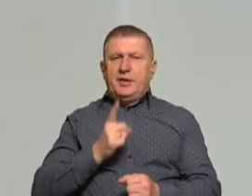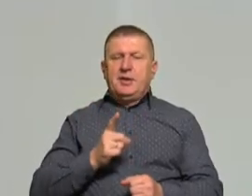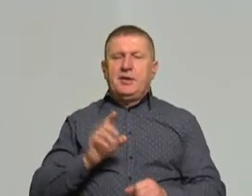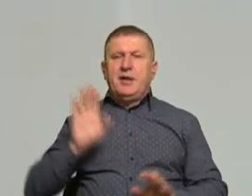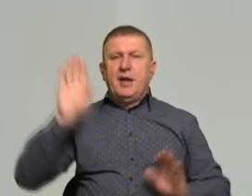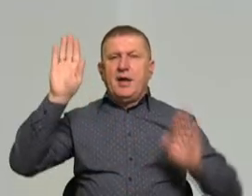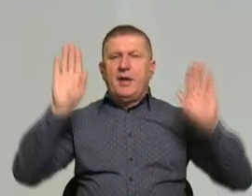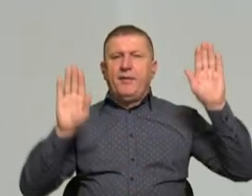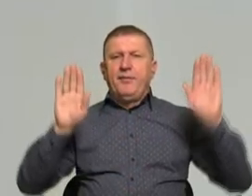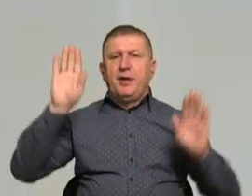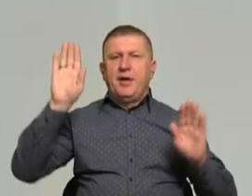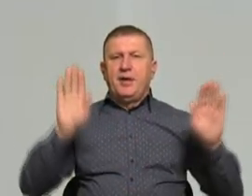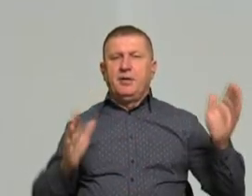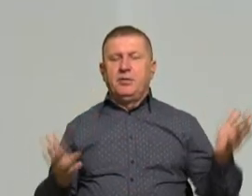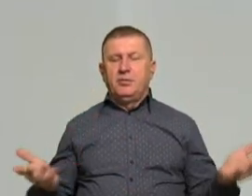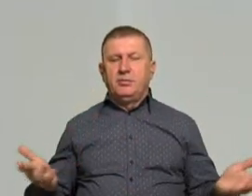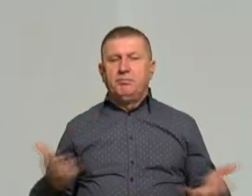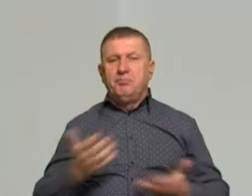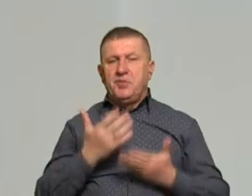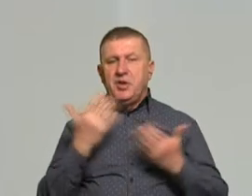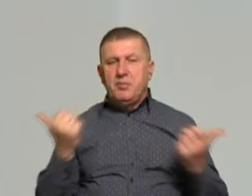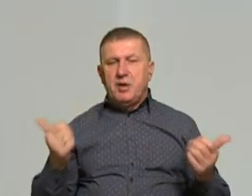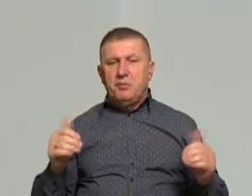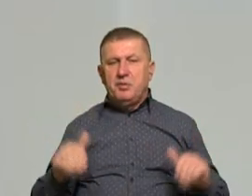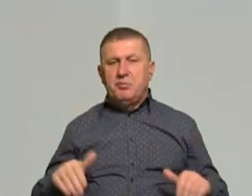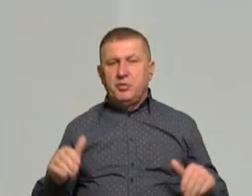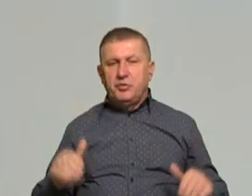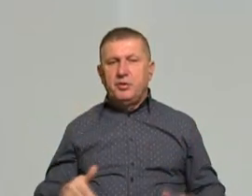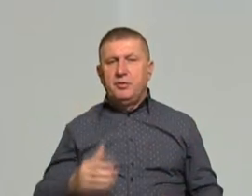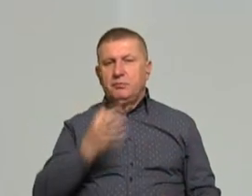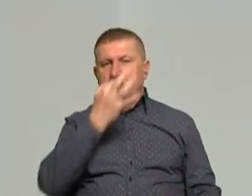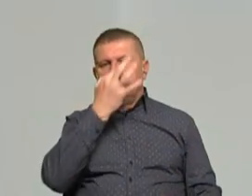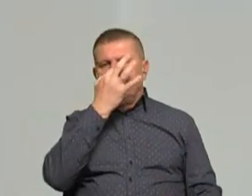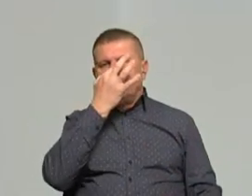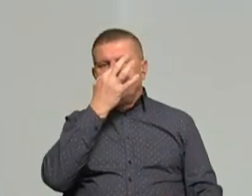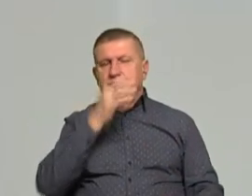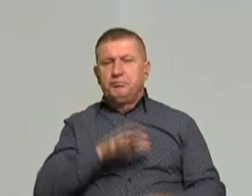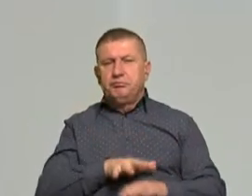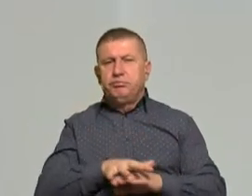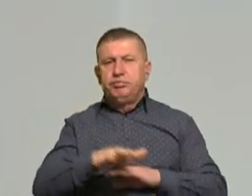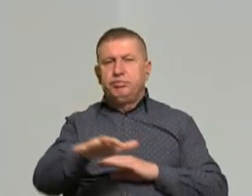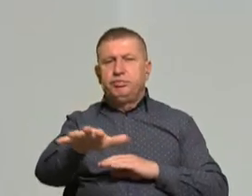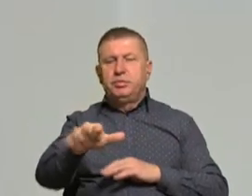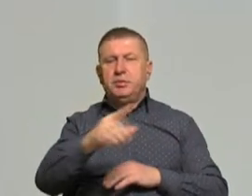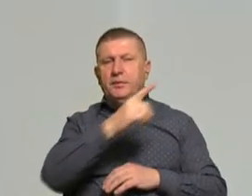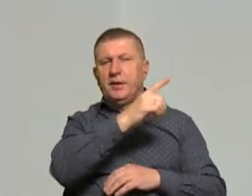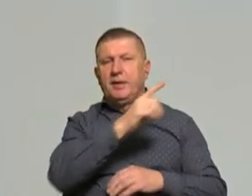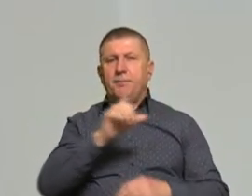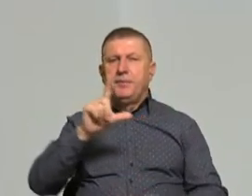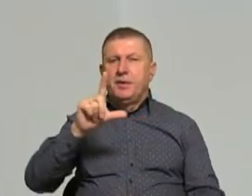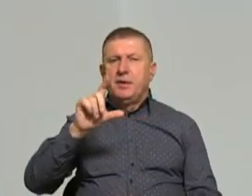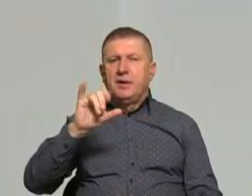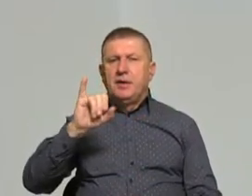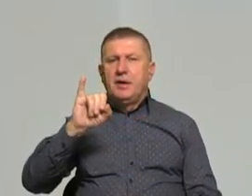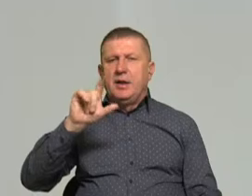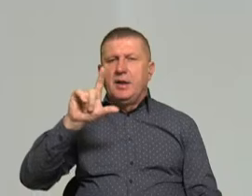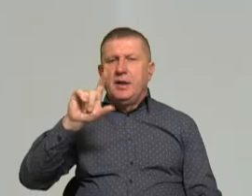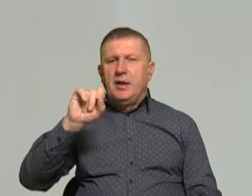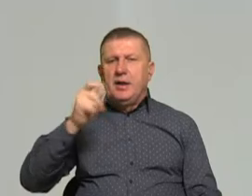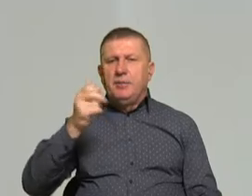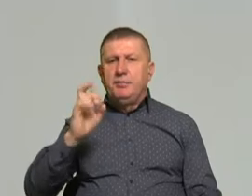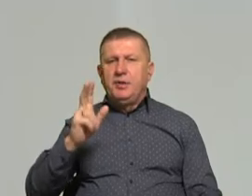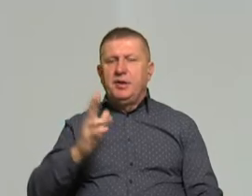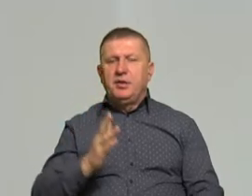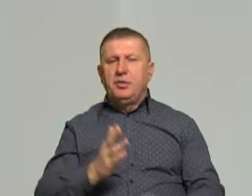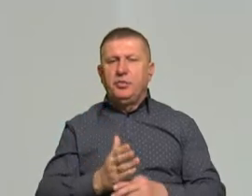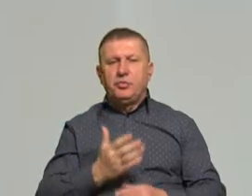referendum. Zaprzepaściliśmy szansę tego, żeby uniknąć smrodu w Lipniku właśnie tego lata, bo już mogliśmy mieć biogazownię. Więc